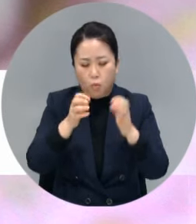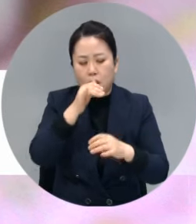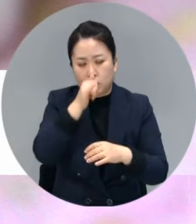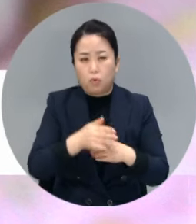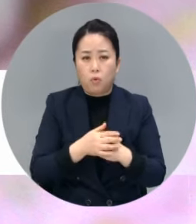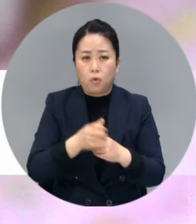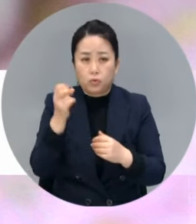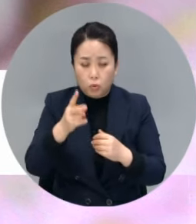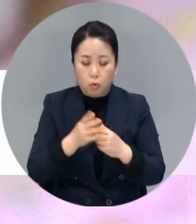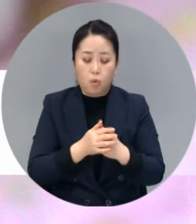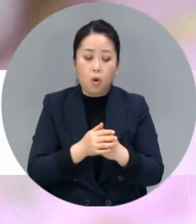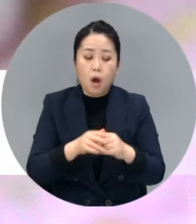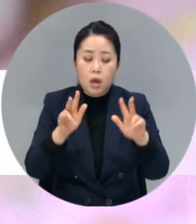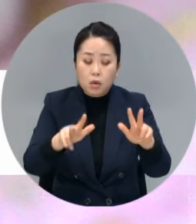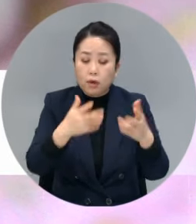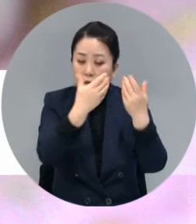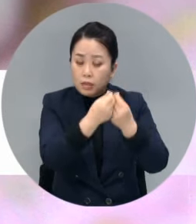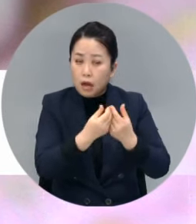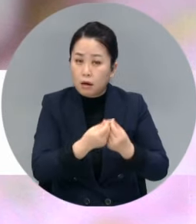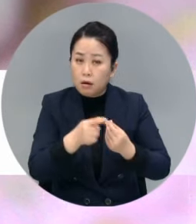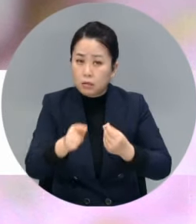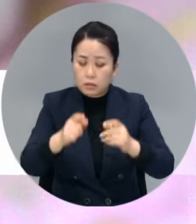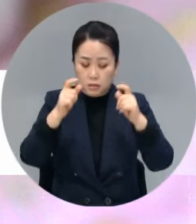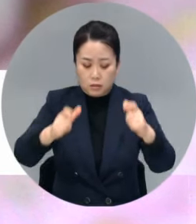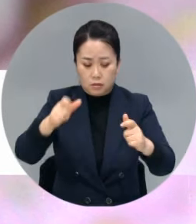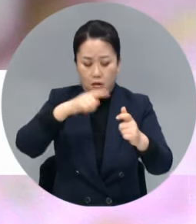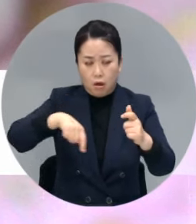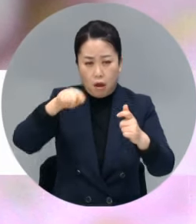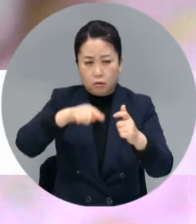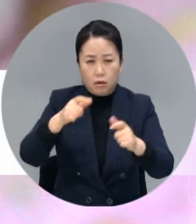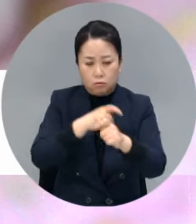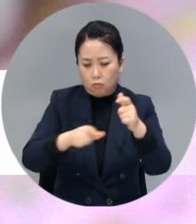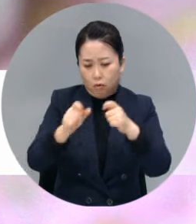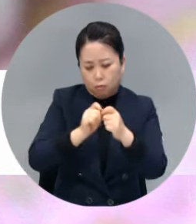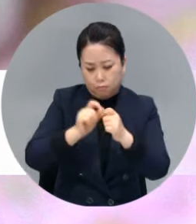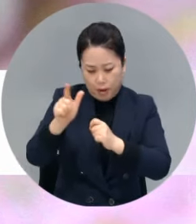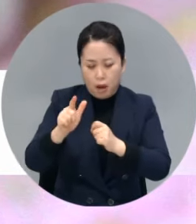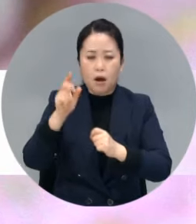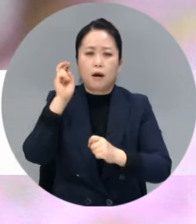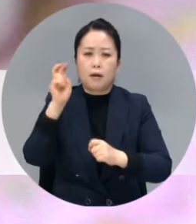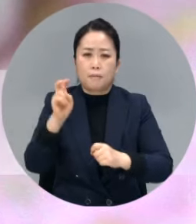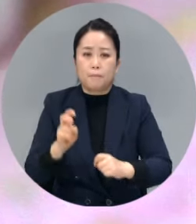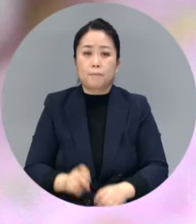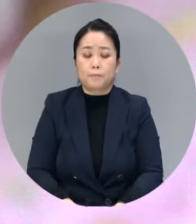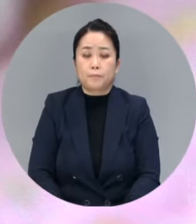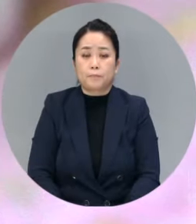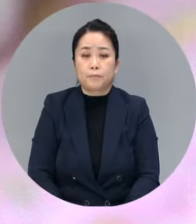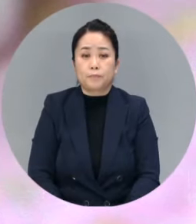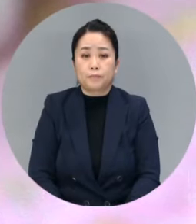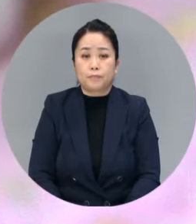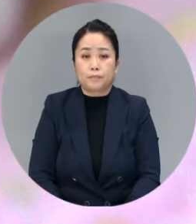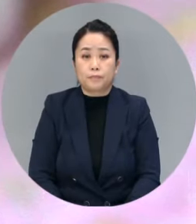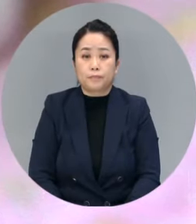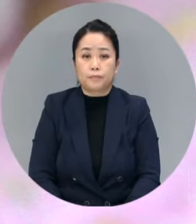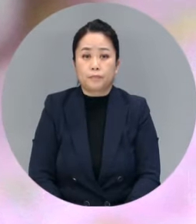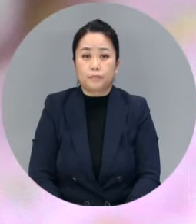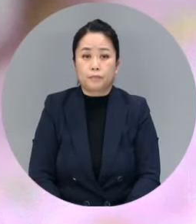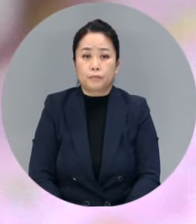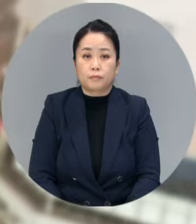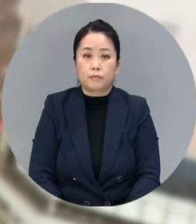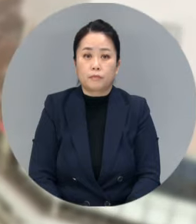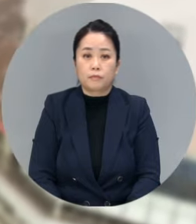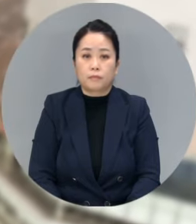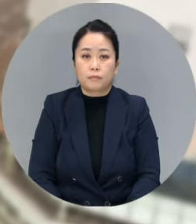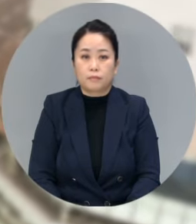속에 앞으로 이런 사례는 지역에서 더 잦아질 것으로 보입니다. 조민희 기자가 취재했습니다.